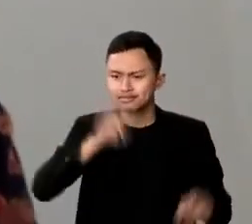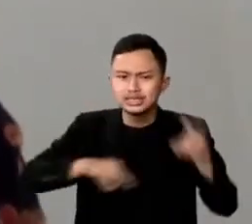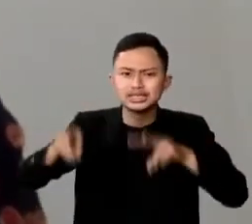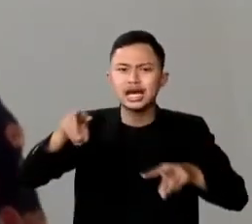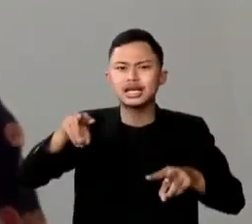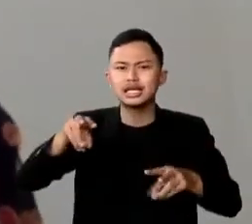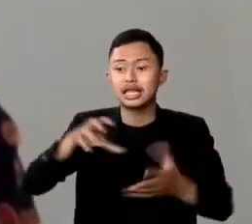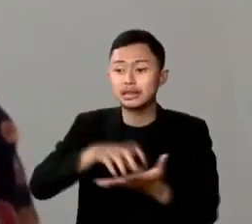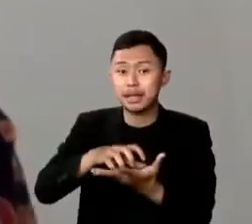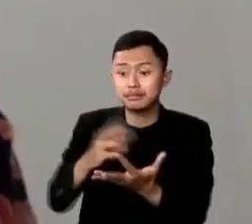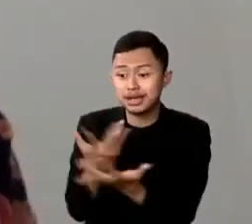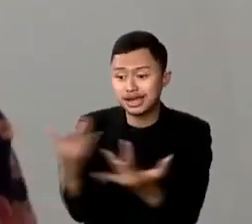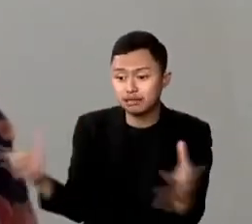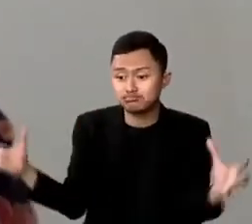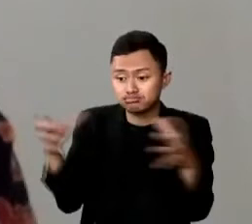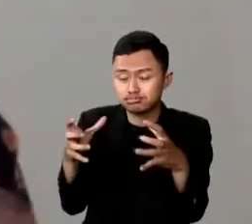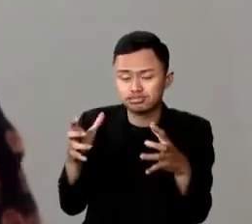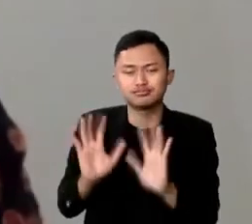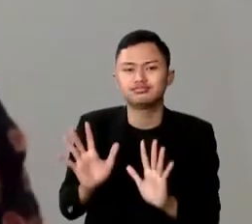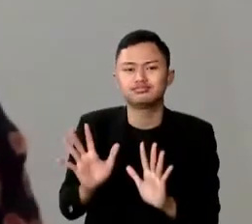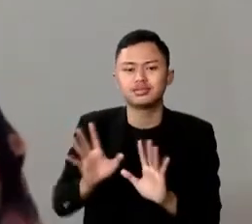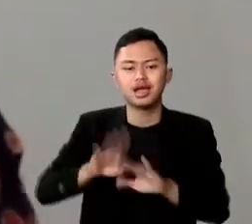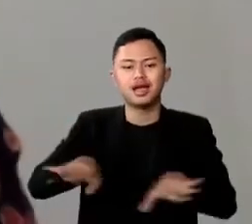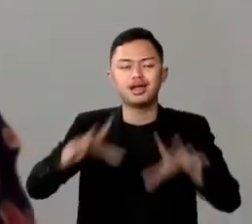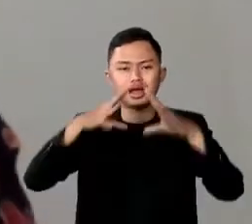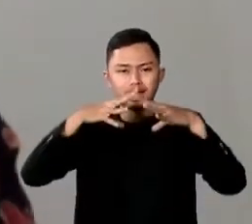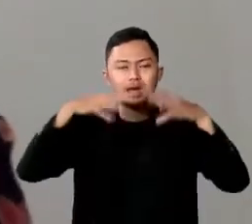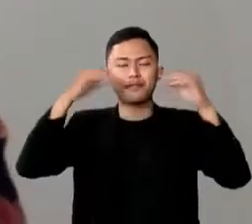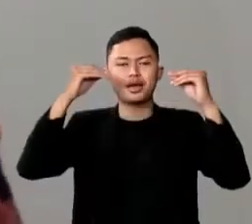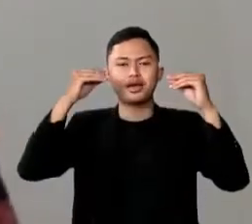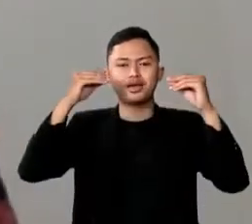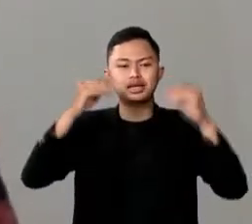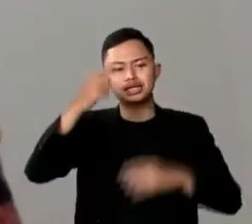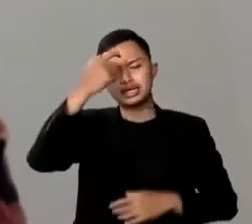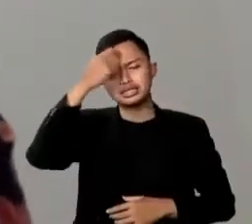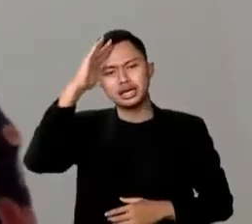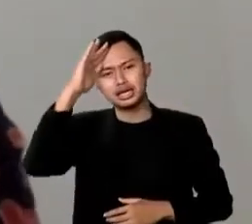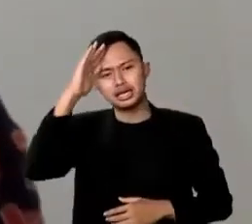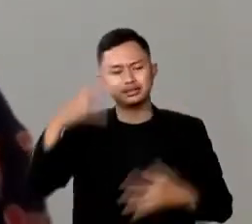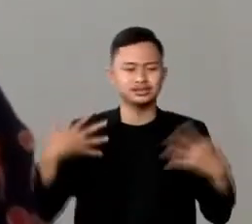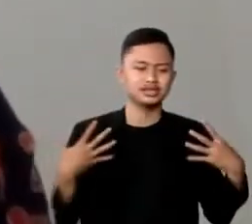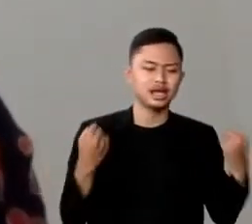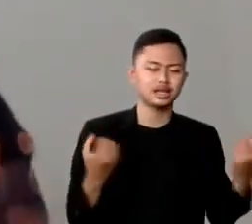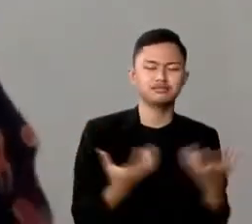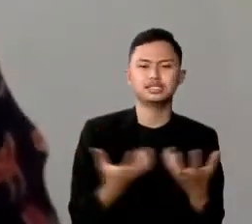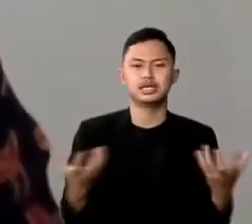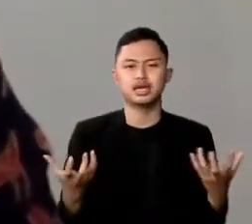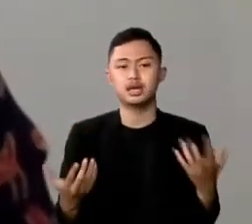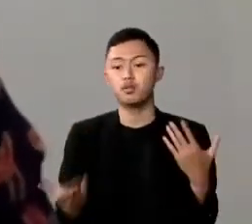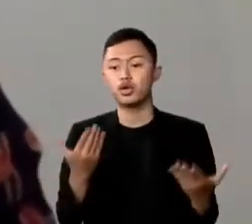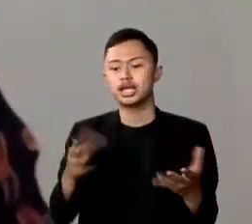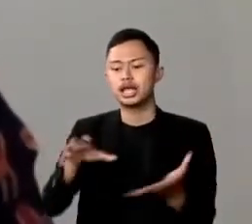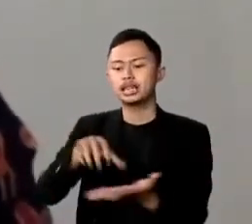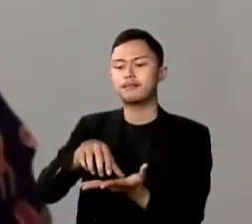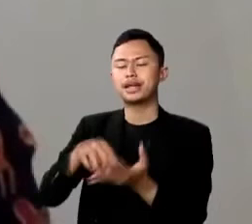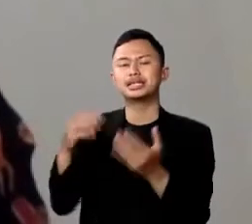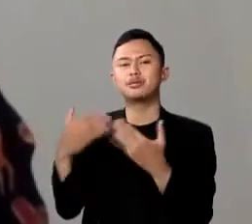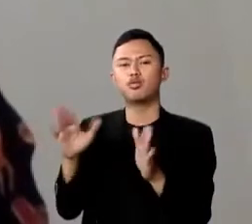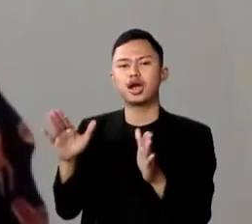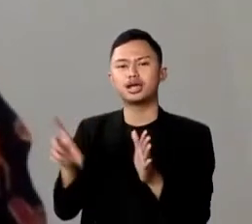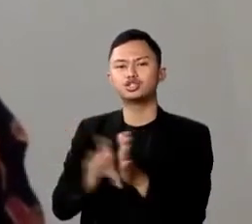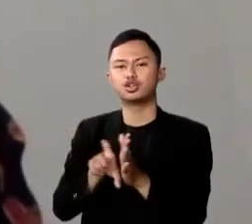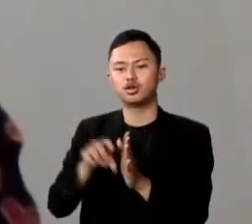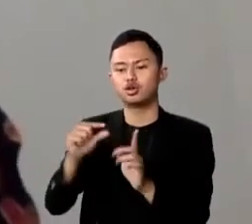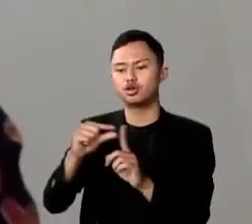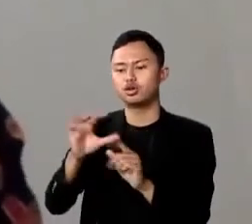tidak Ramai ya kemudian ramah hangat mengisahkan yang sakit dengan yang sehat atau kalau perlu malah di udara terbuka gitu misalnya